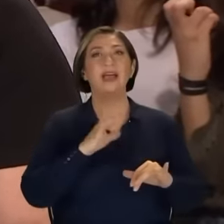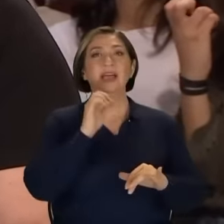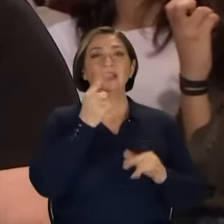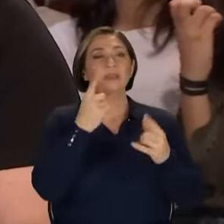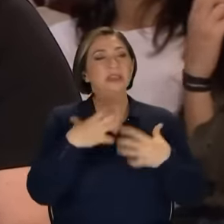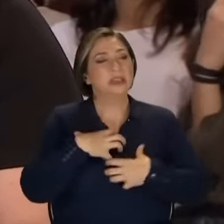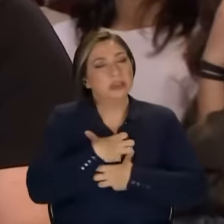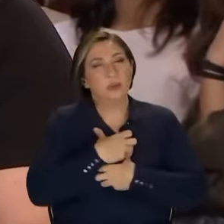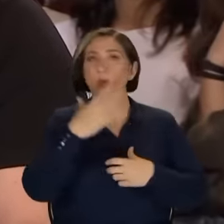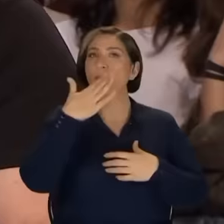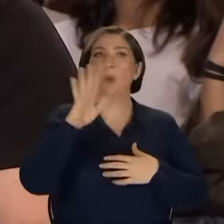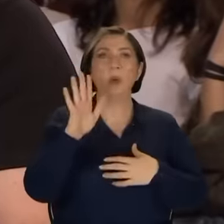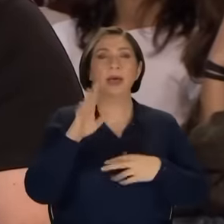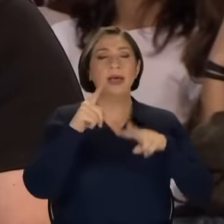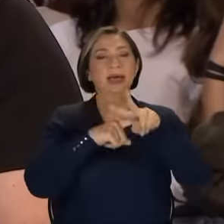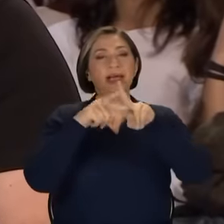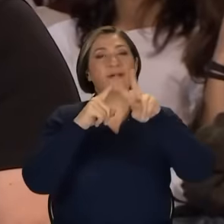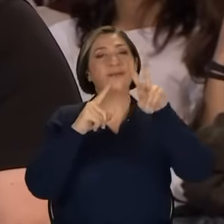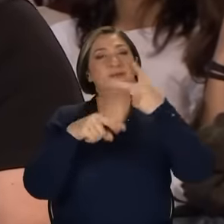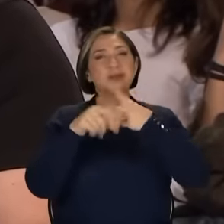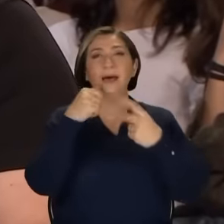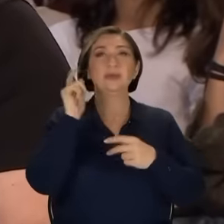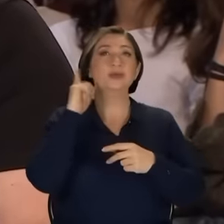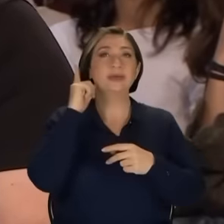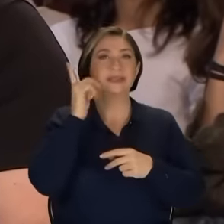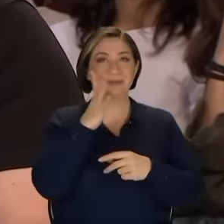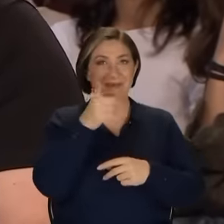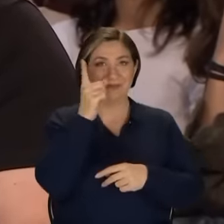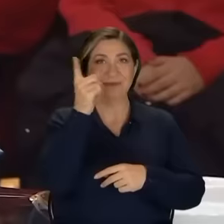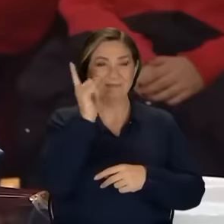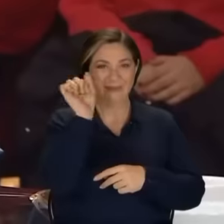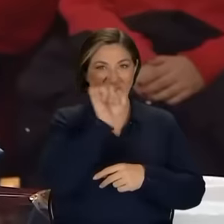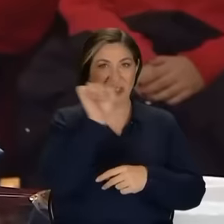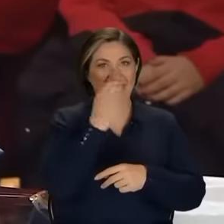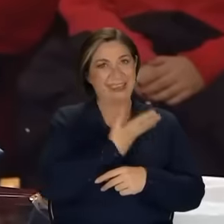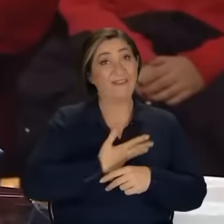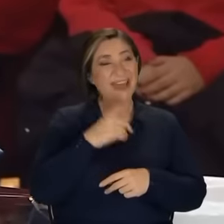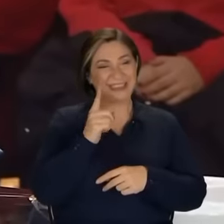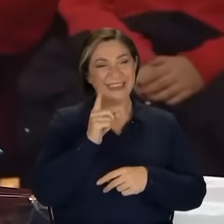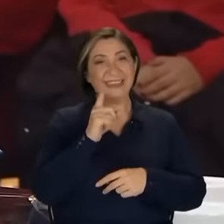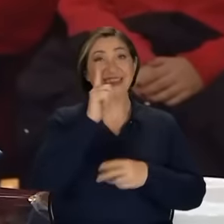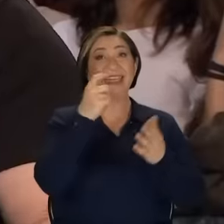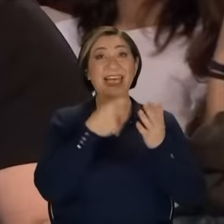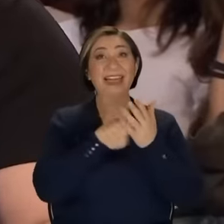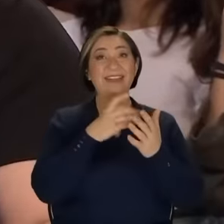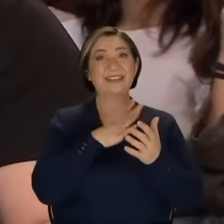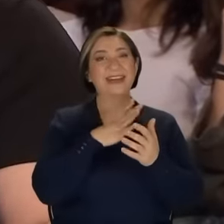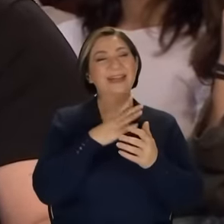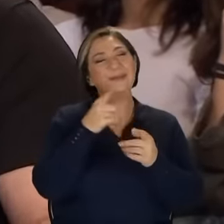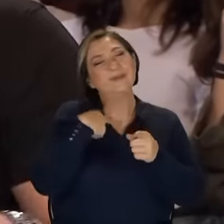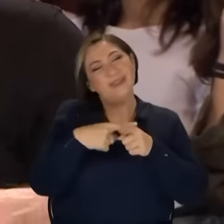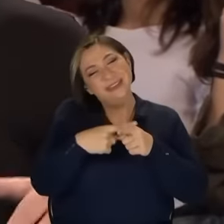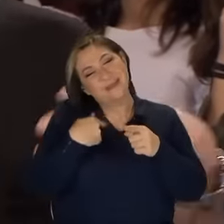bir gerginlik yok. Yavuz abinin şöhretini bilirsin, birazcık tabii, fırçacıdır. Tabii. Bir anım var, senin programında paylaşmayayım da